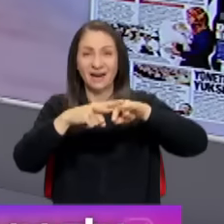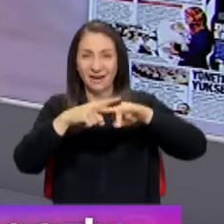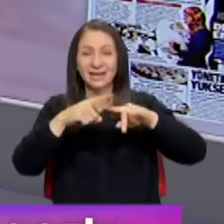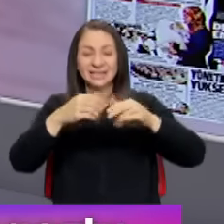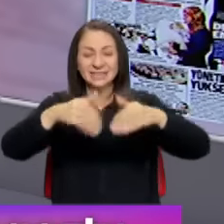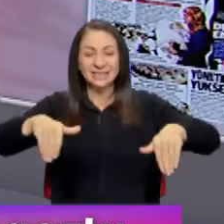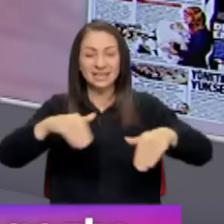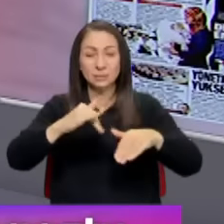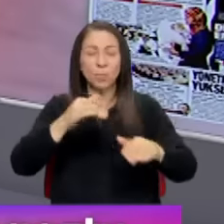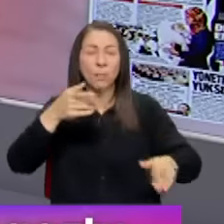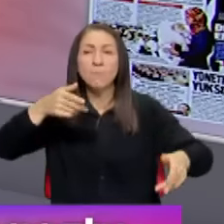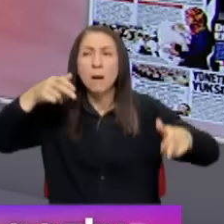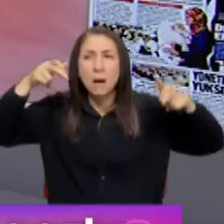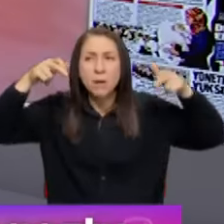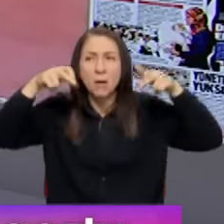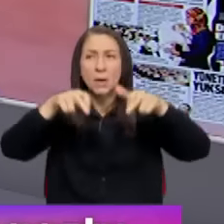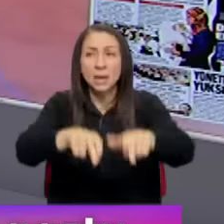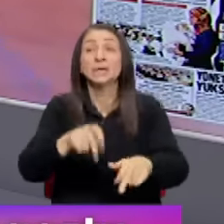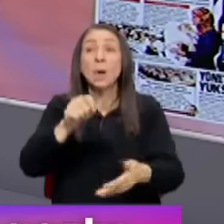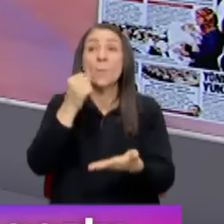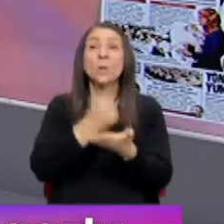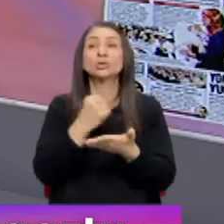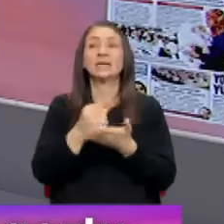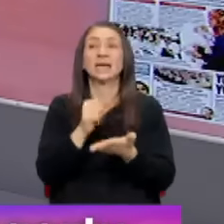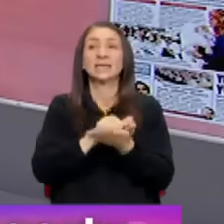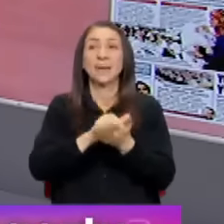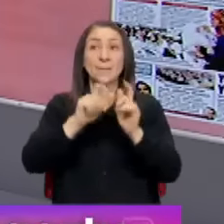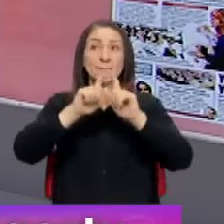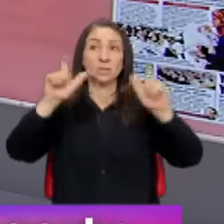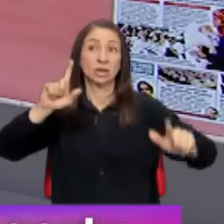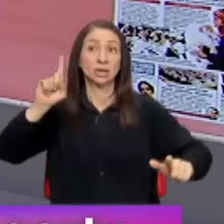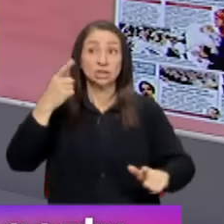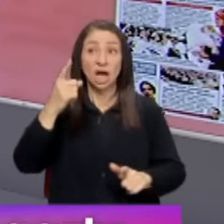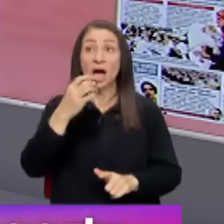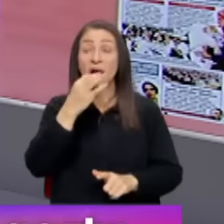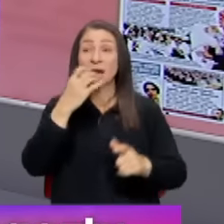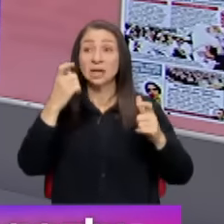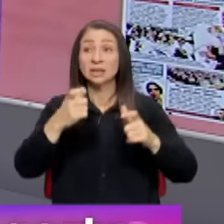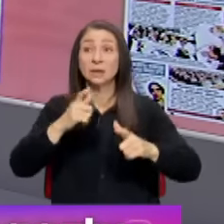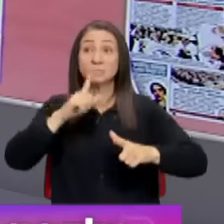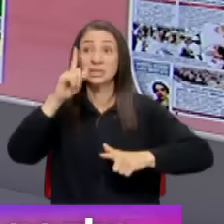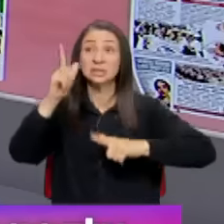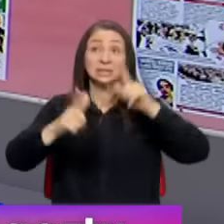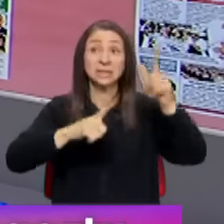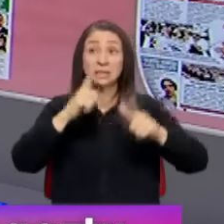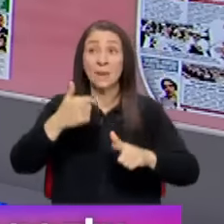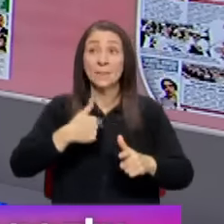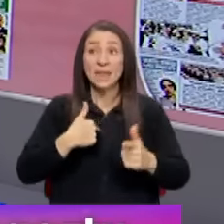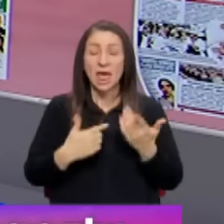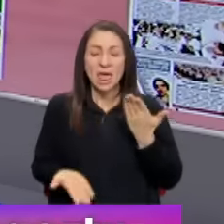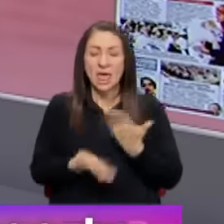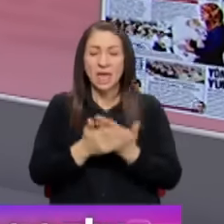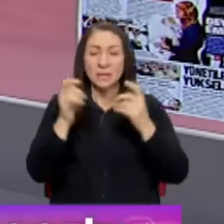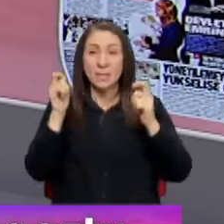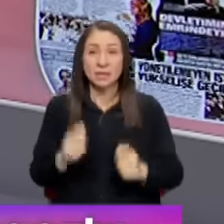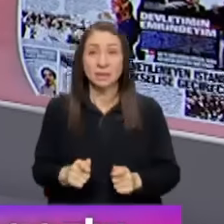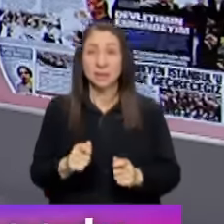kez insanları. Şimdi Posta Gazetesi manşeti çarpıcı, Ankara'dan yükselen bir ses, bana yardım edin